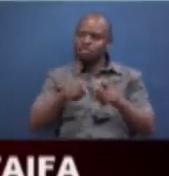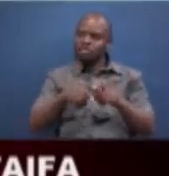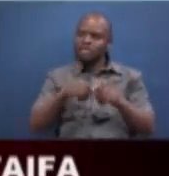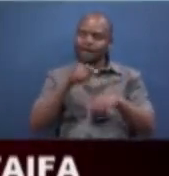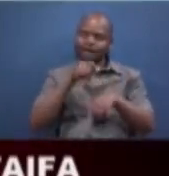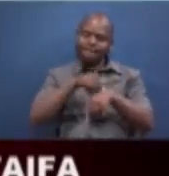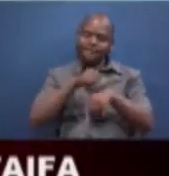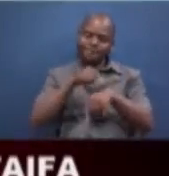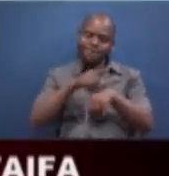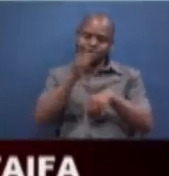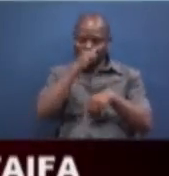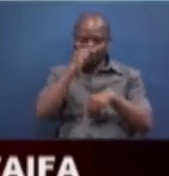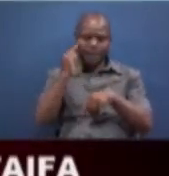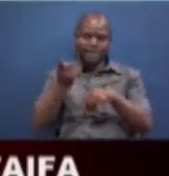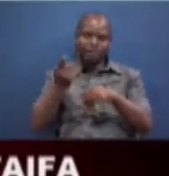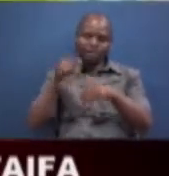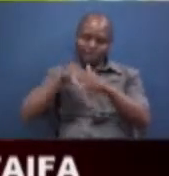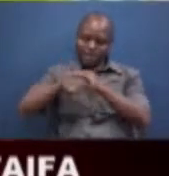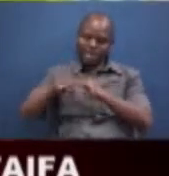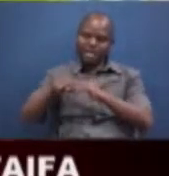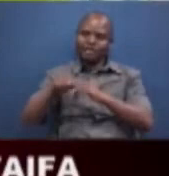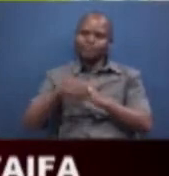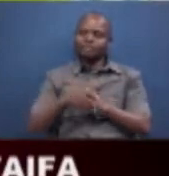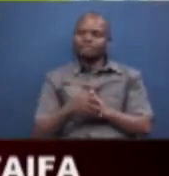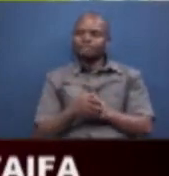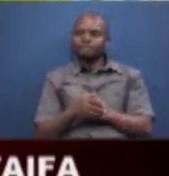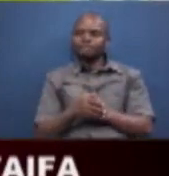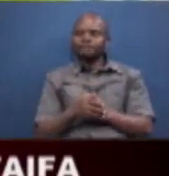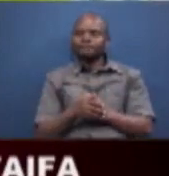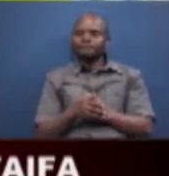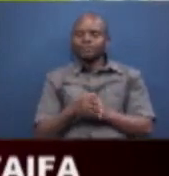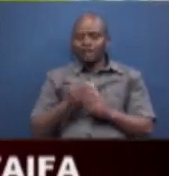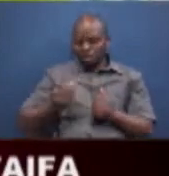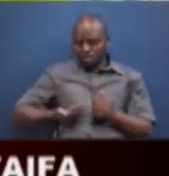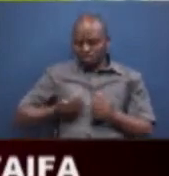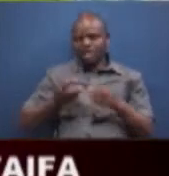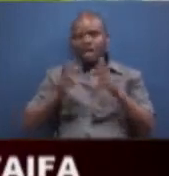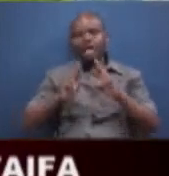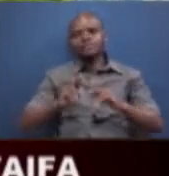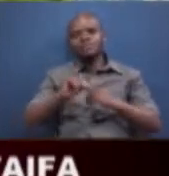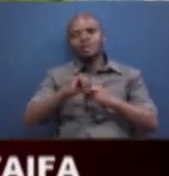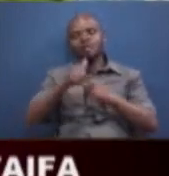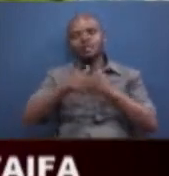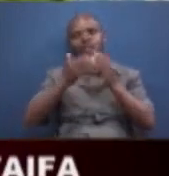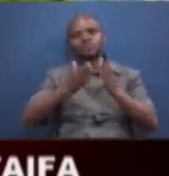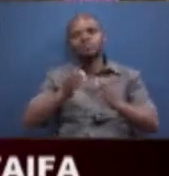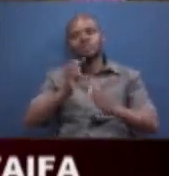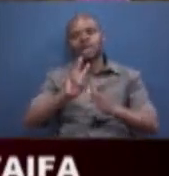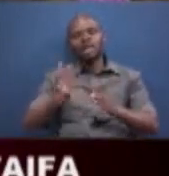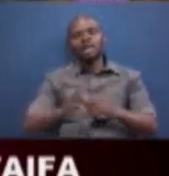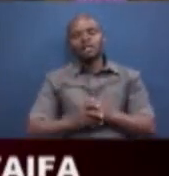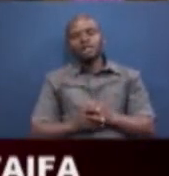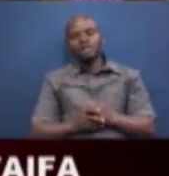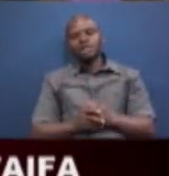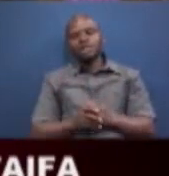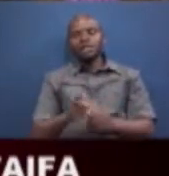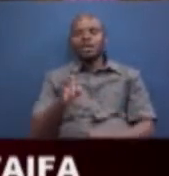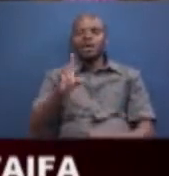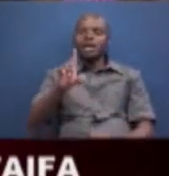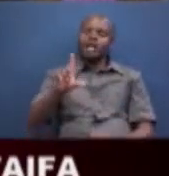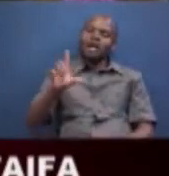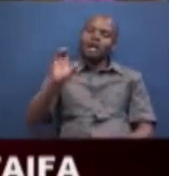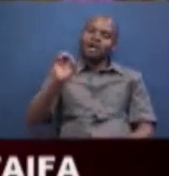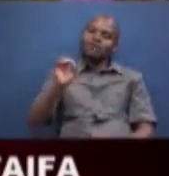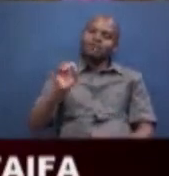na vipindi visivyoweza kuingia kwenye ratiba. Mgeni rasmi katika hafla hiyo akimwakilisha mkuu wa wilaya hiyo, Loveness